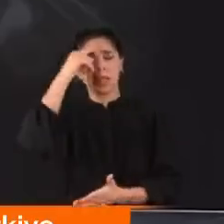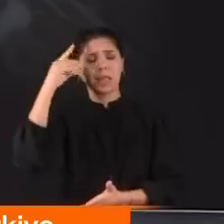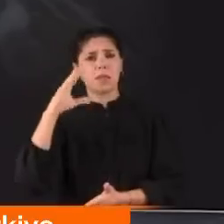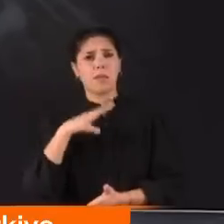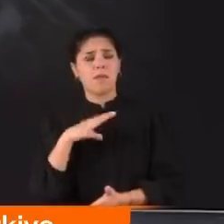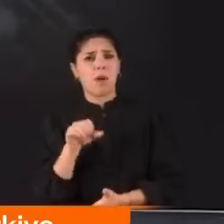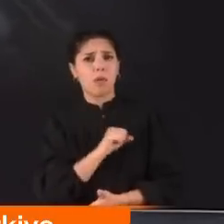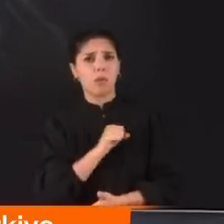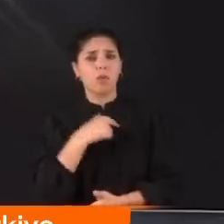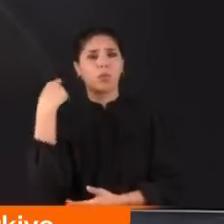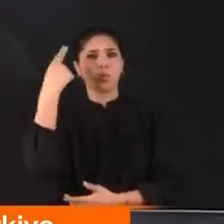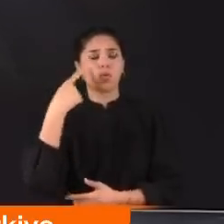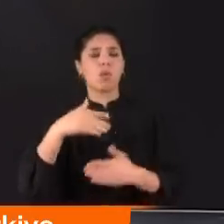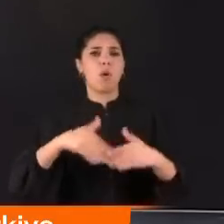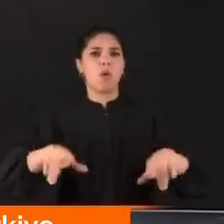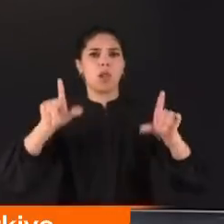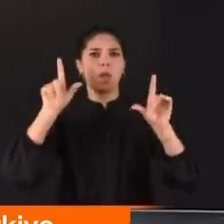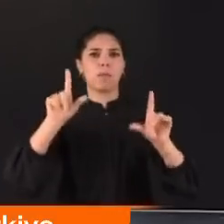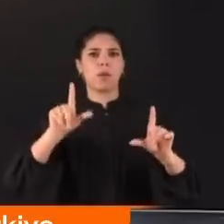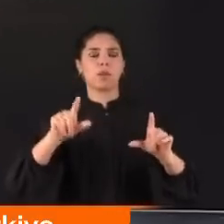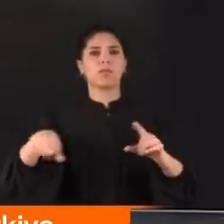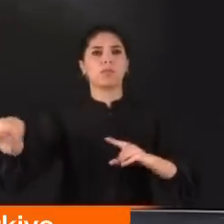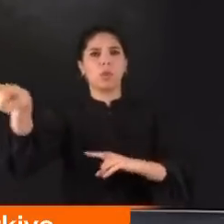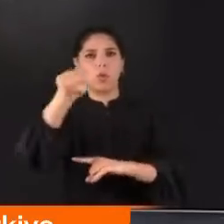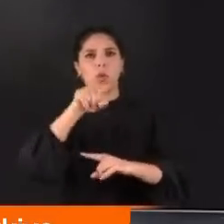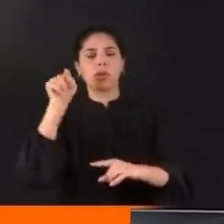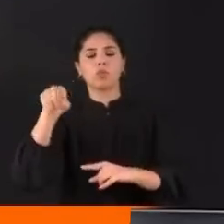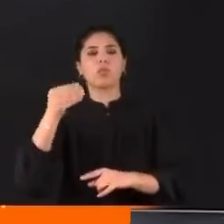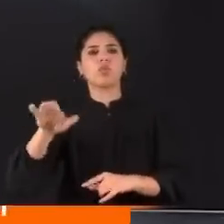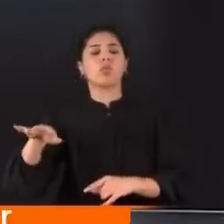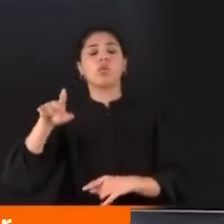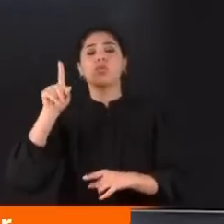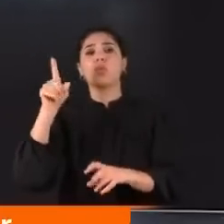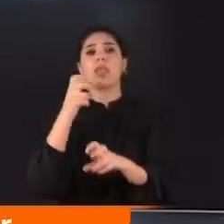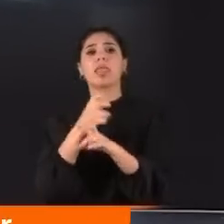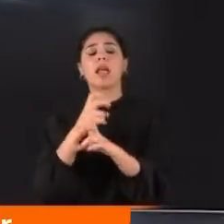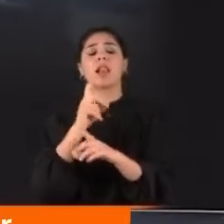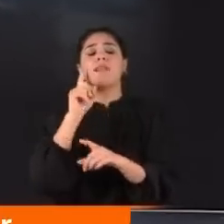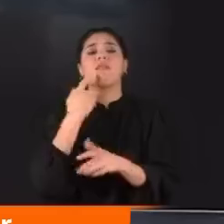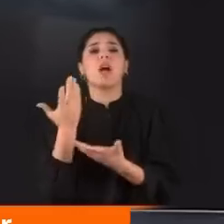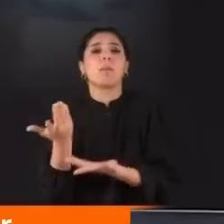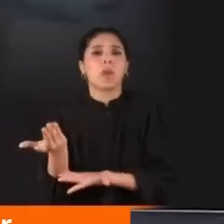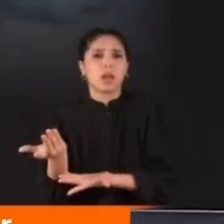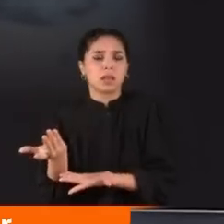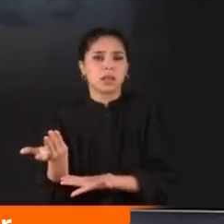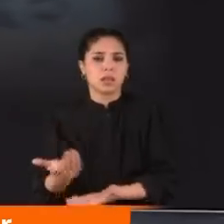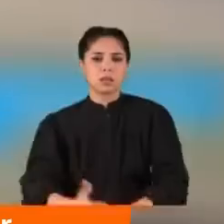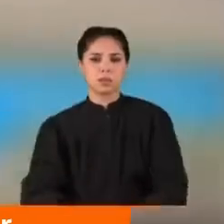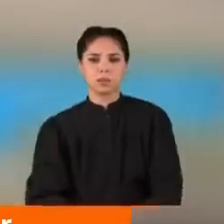ürkütücü ama düşünmek ve önlem almak gerekiyor. Çünkü onlar bunu düşünüp tehlikeyi hesaba katacak yaşta değiller.